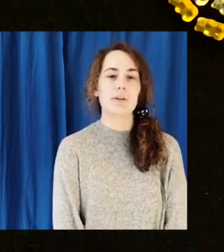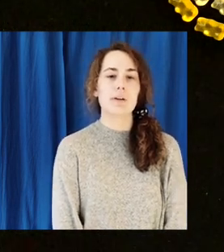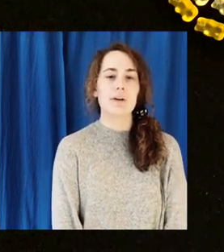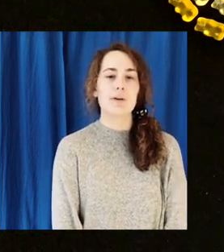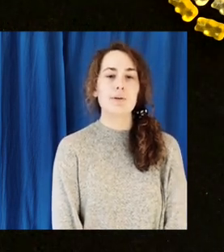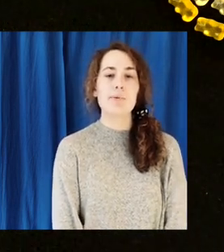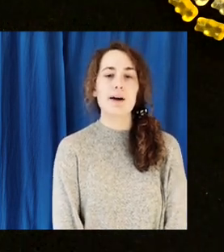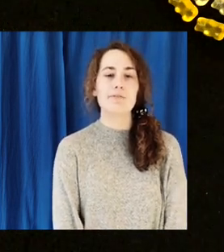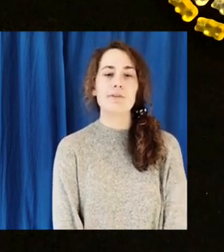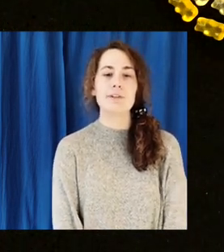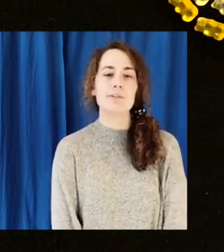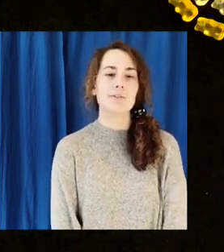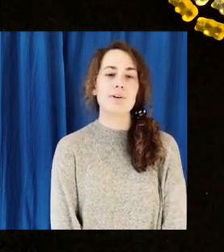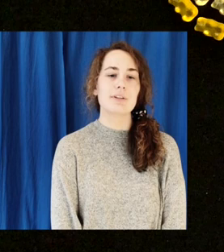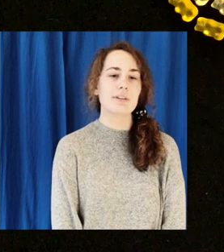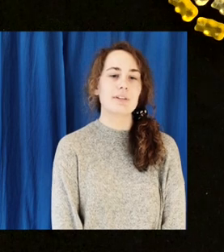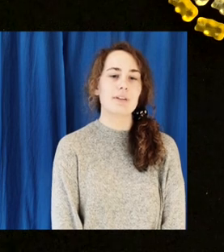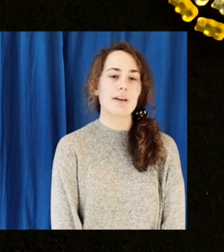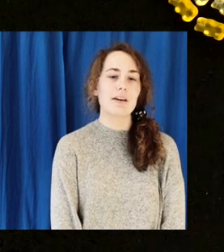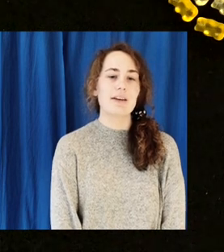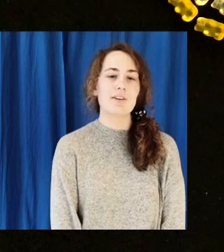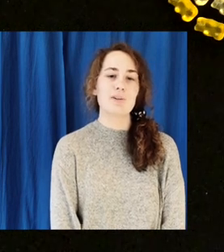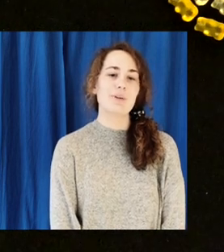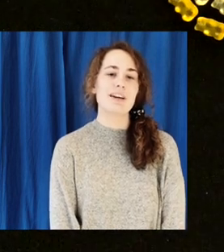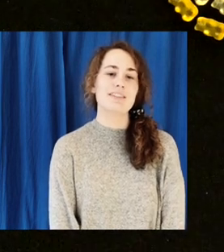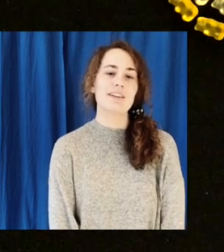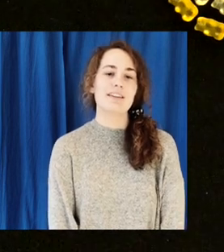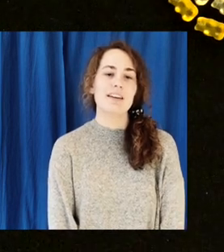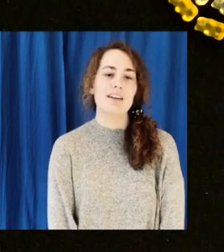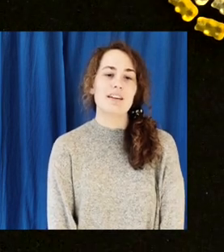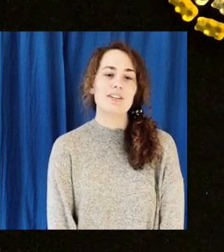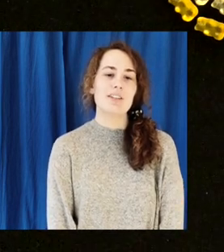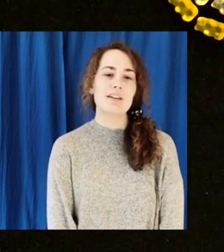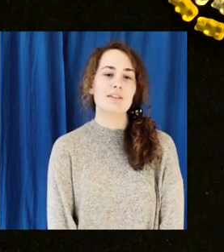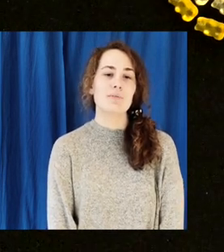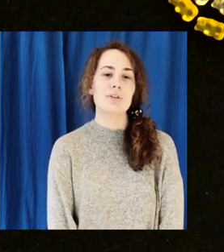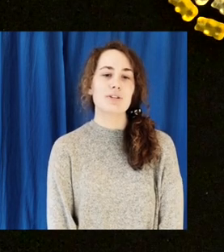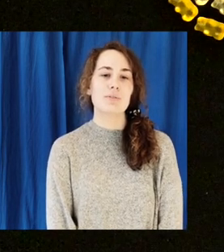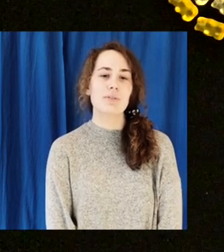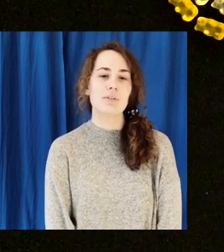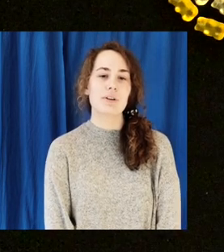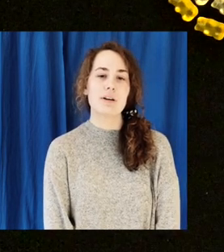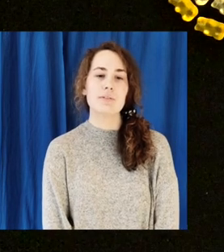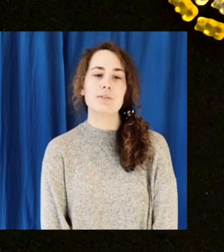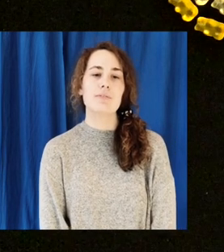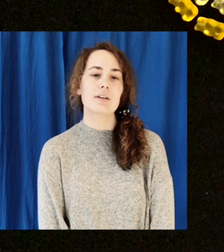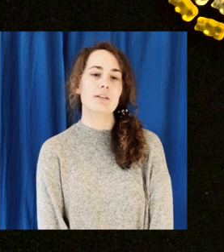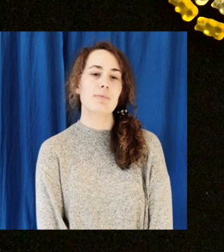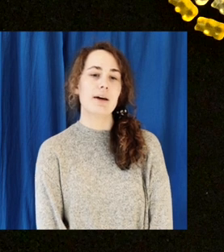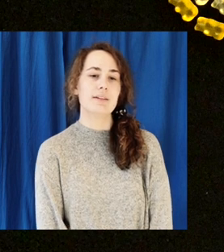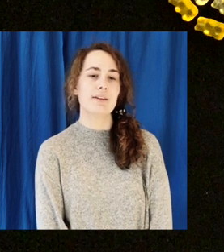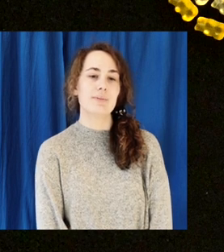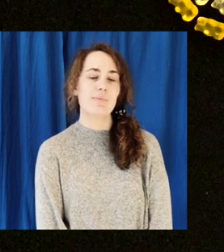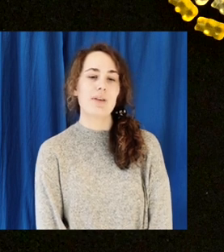sehen. Überall funkelt und leuchtet es. Gott ist begeistert. Die Sterne sind wunderschön und genau so, wie er